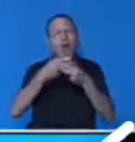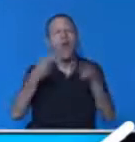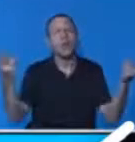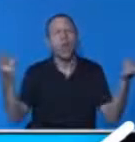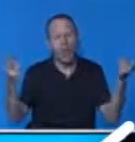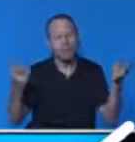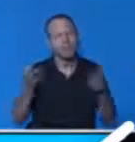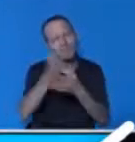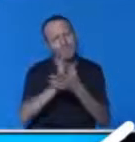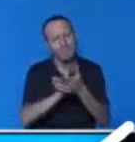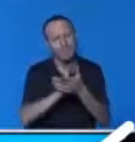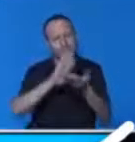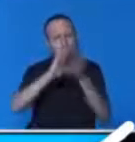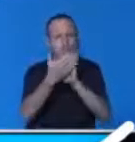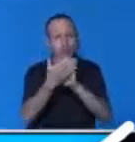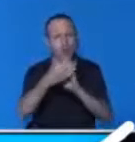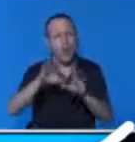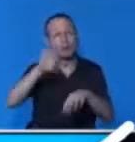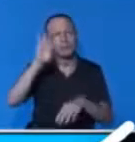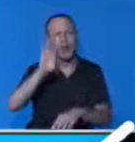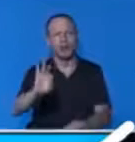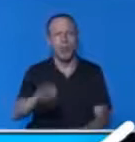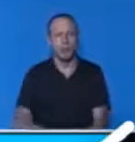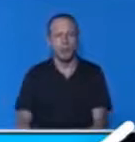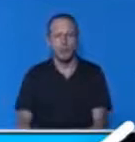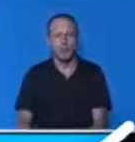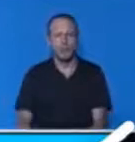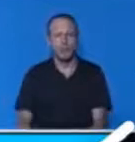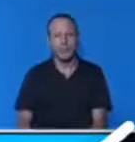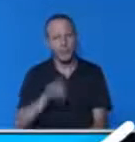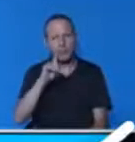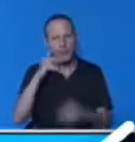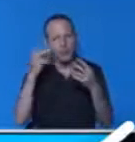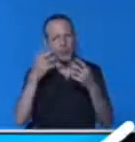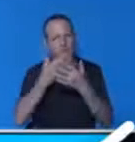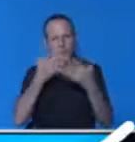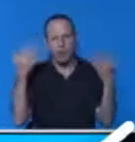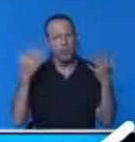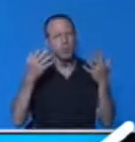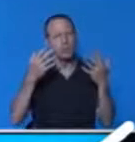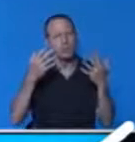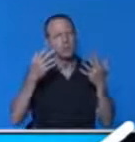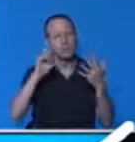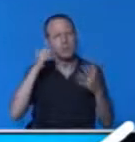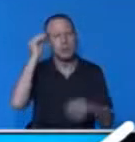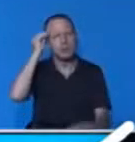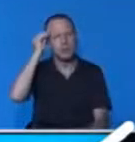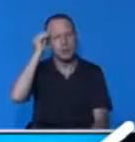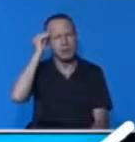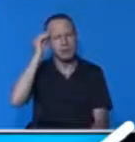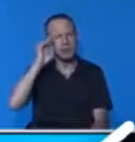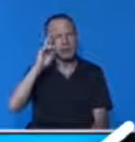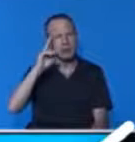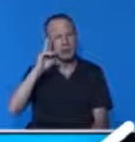באמת חלק שינו את הצבעתם. אבל אין שום ספק שצריך להיזכר, אני יותר צריך